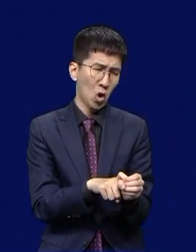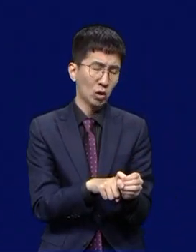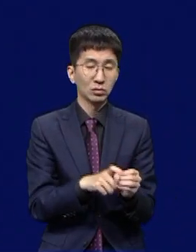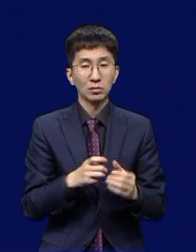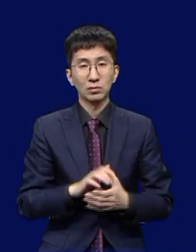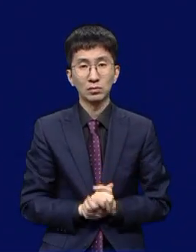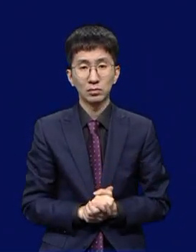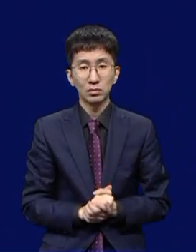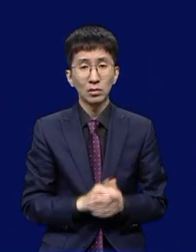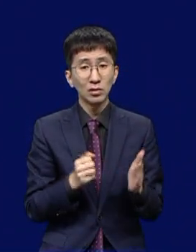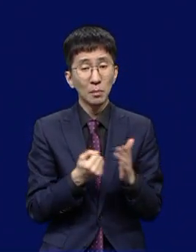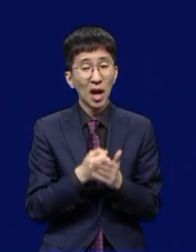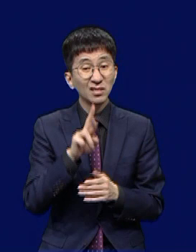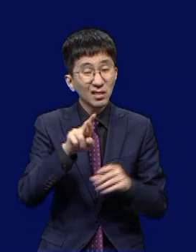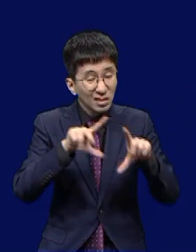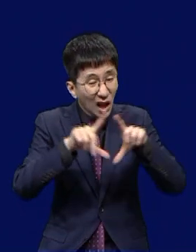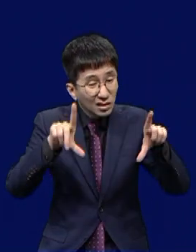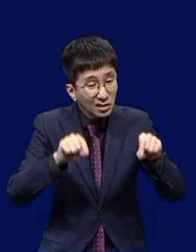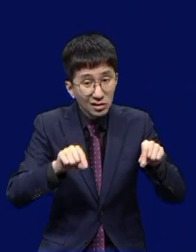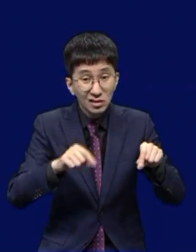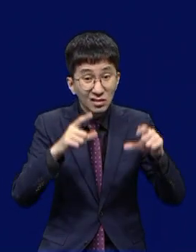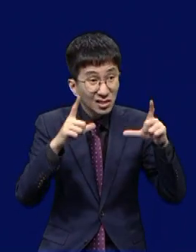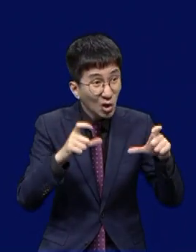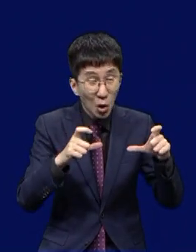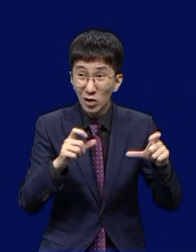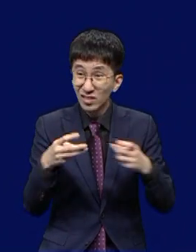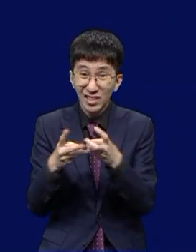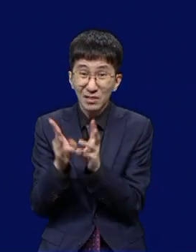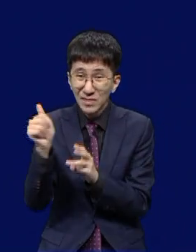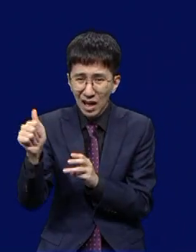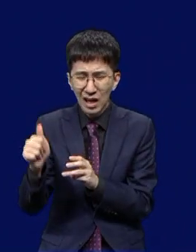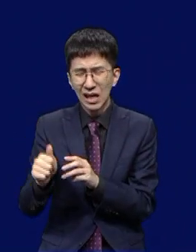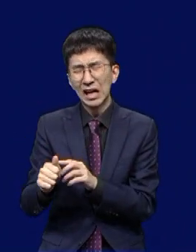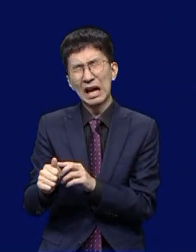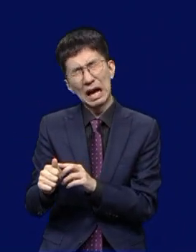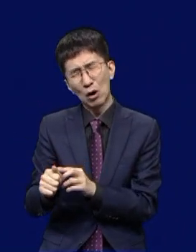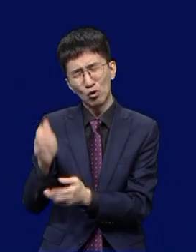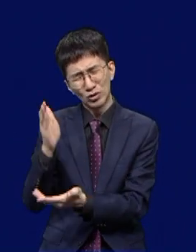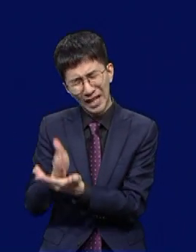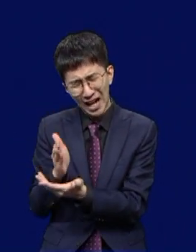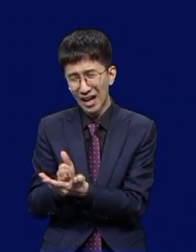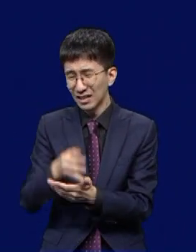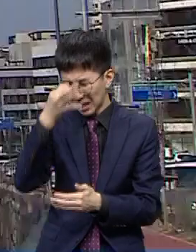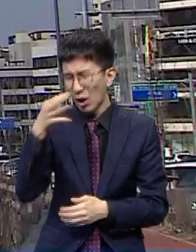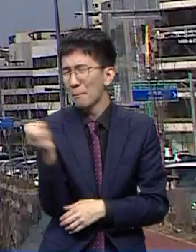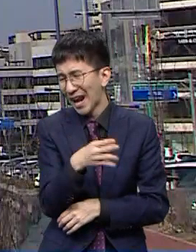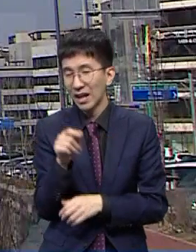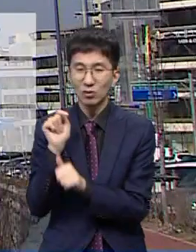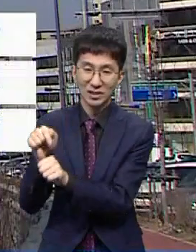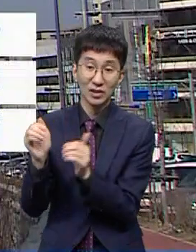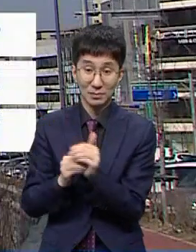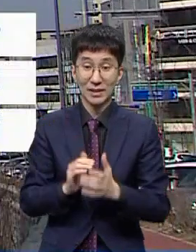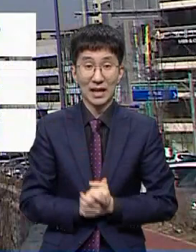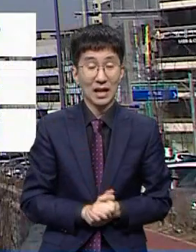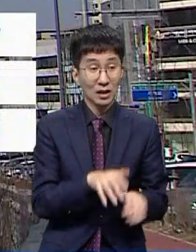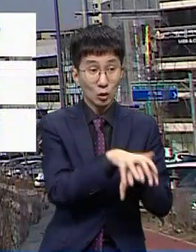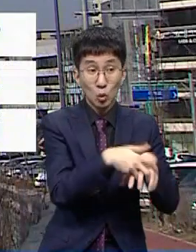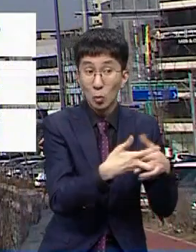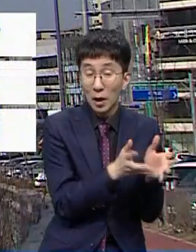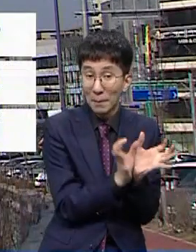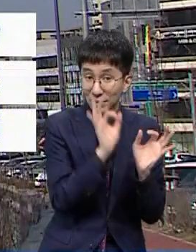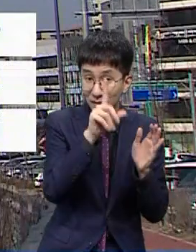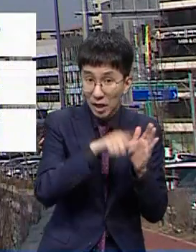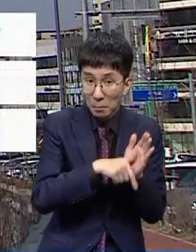일이며 생리대 사진은 언급한 팀장에게 시점과 사과를 지시했다 고 해명했습니다 노조는 특히